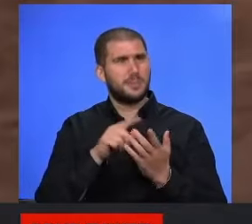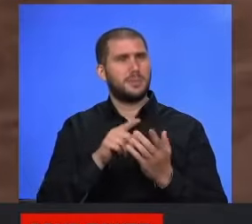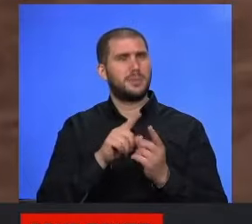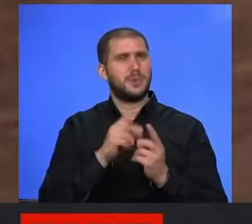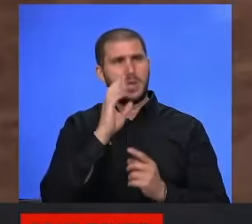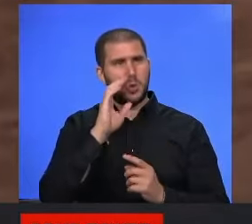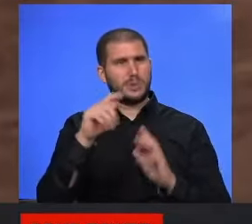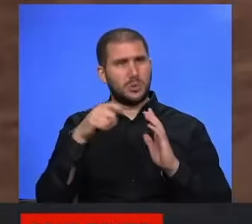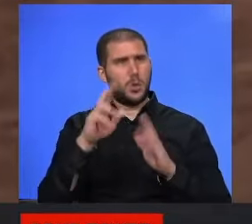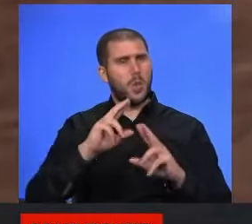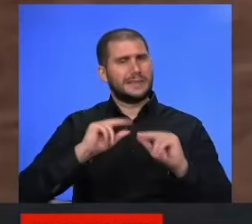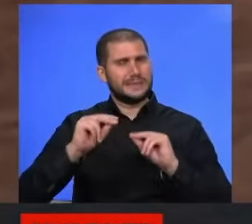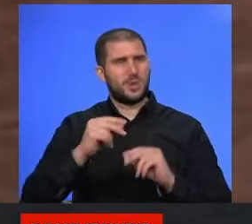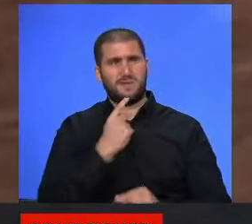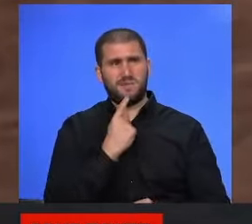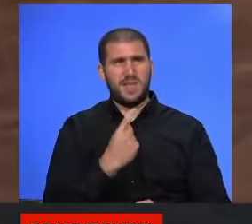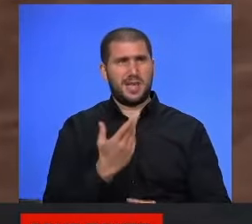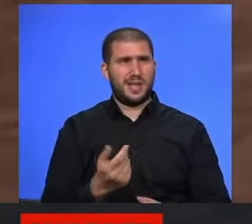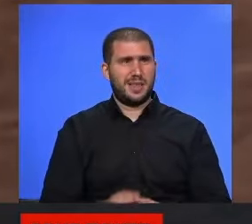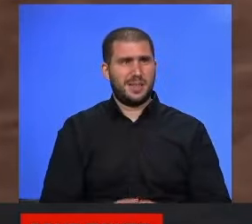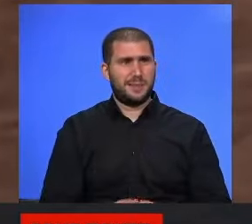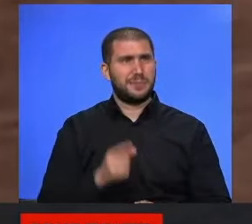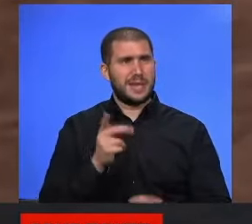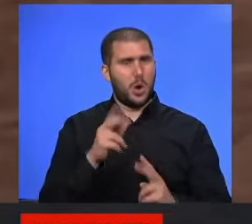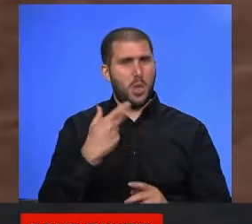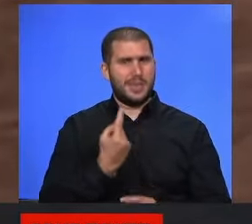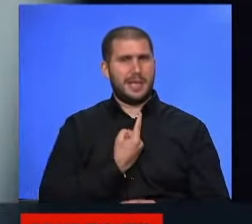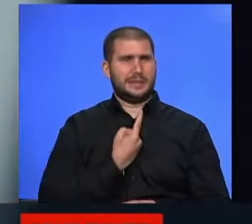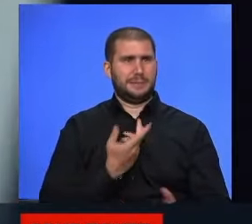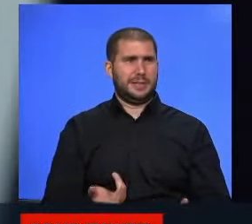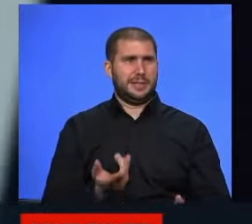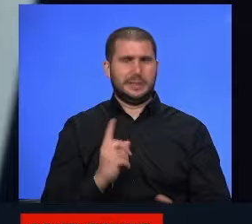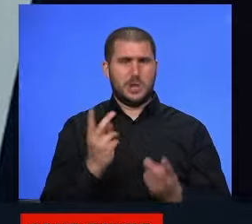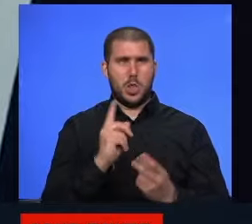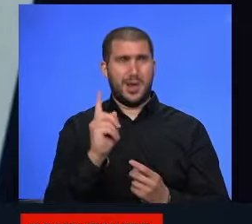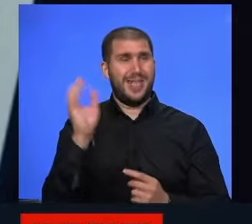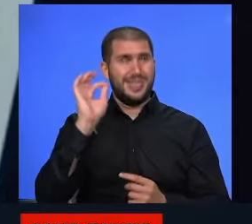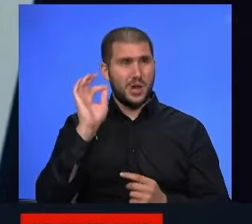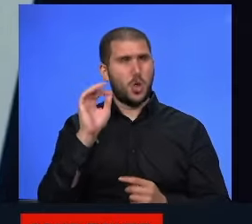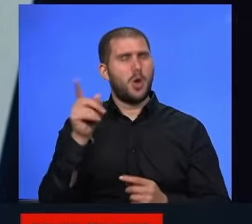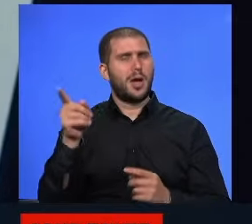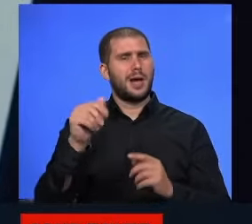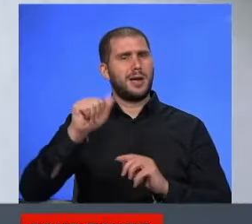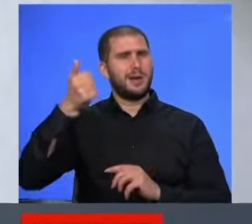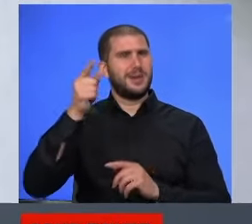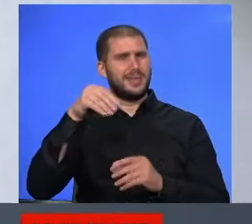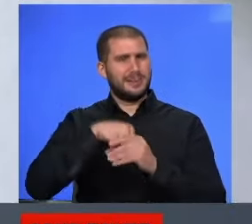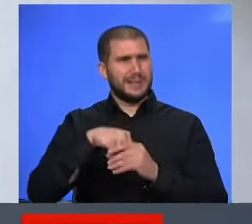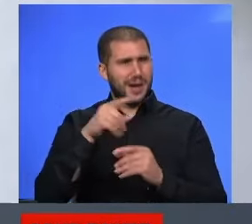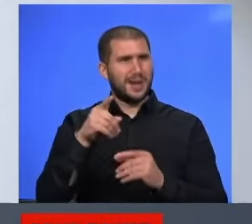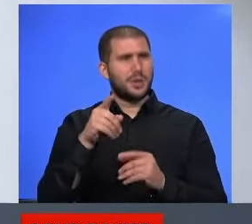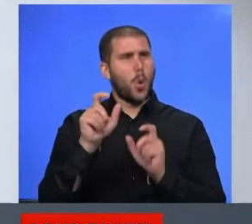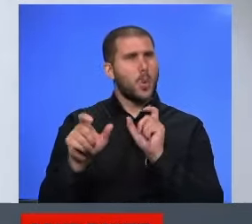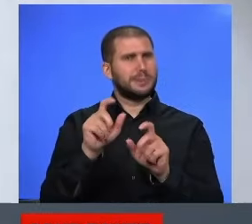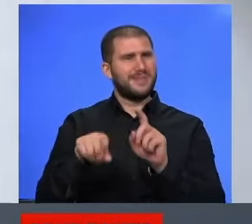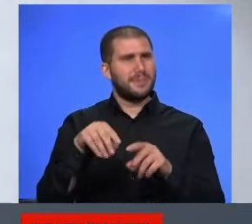and they can really relate to this and say, that could have been me. וזה לא קל. טיקטוק, הפלטפורמה הראשית שבה היא נמצאת, חוסמת לעתים